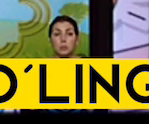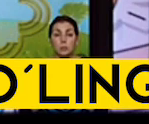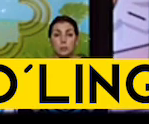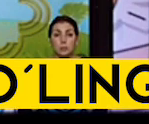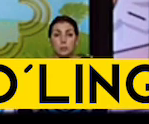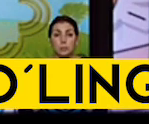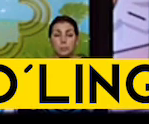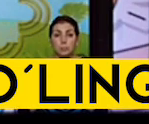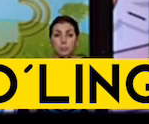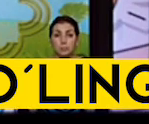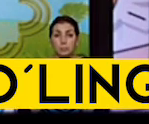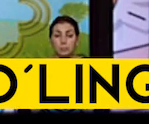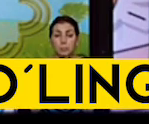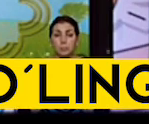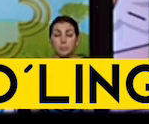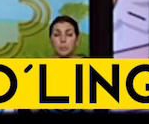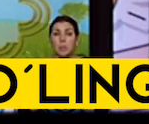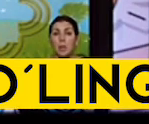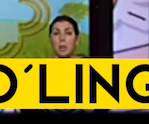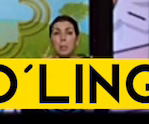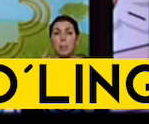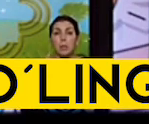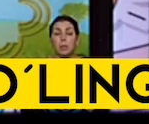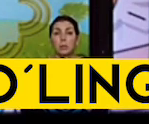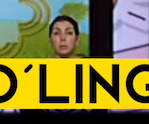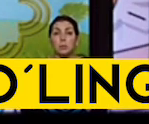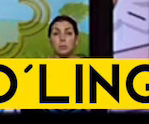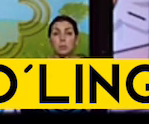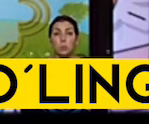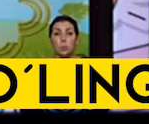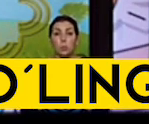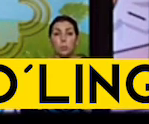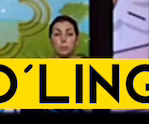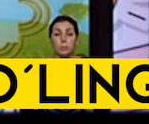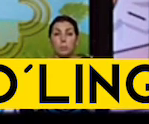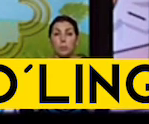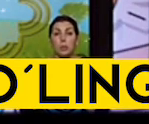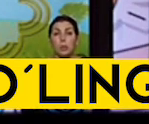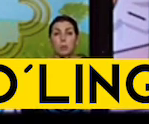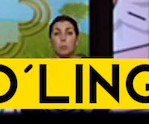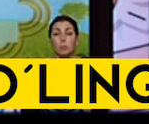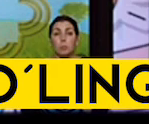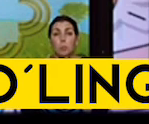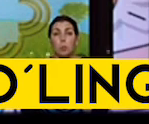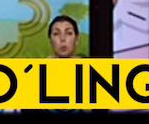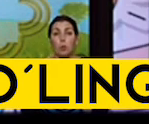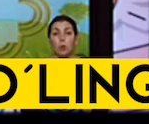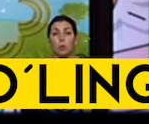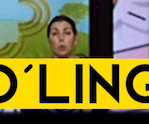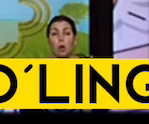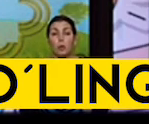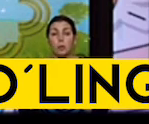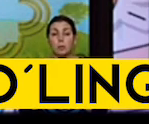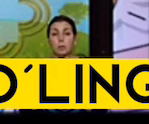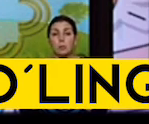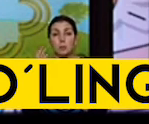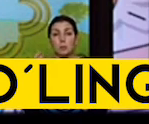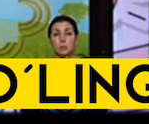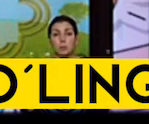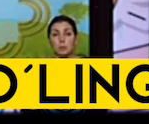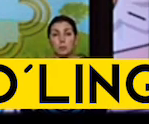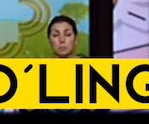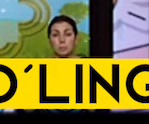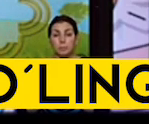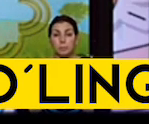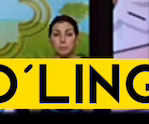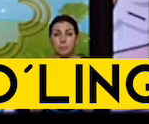joyda ishlatdik, to'g'rimi? Biror narsadan ayrilmoq. Bug'doy somonidan ayrilishda judo so'zi ishlatildi.